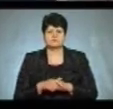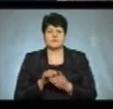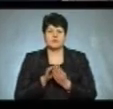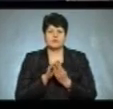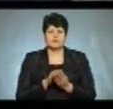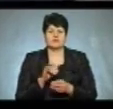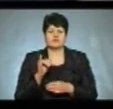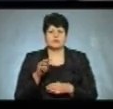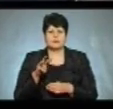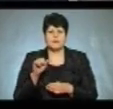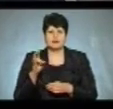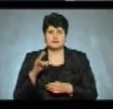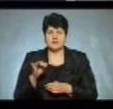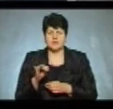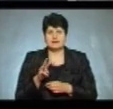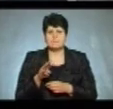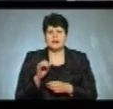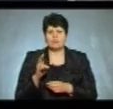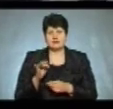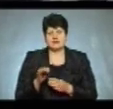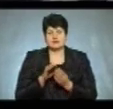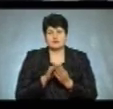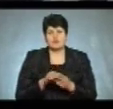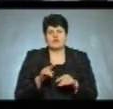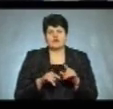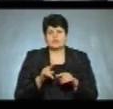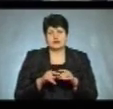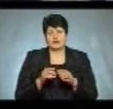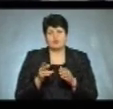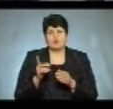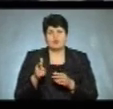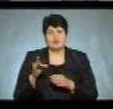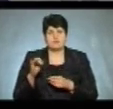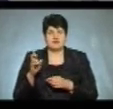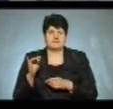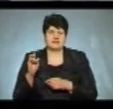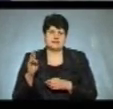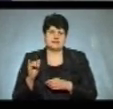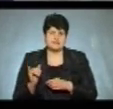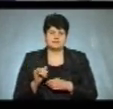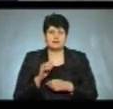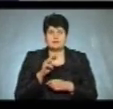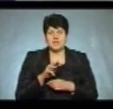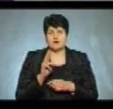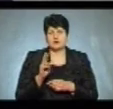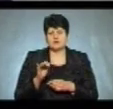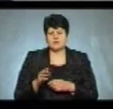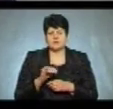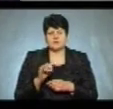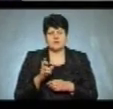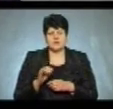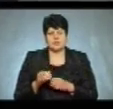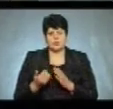Похоронили Івана Мандрика на Миколинецькому кладовищі у родинному гробівці. Марія Котенко, Юрій Багрій,